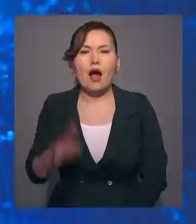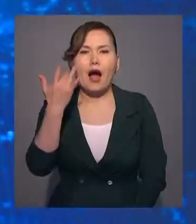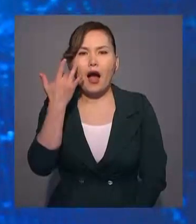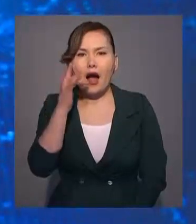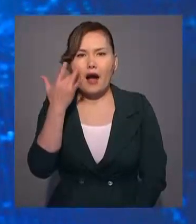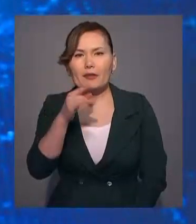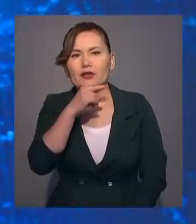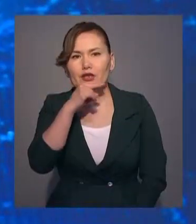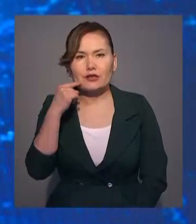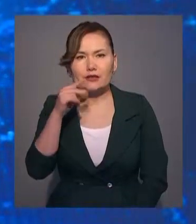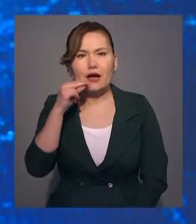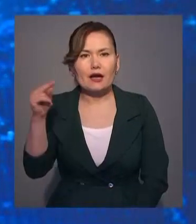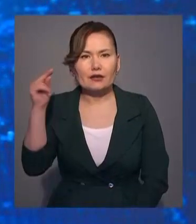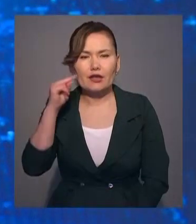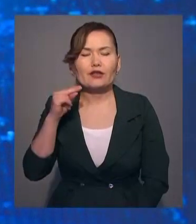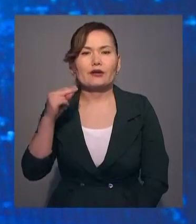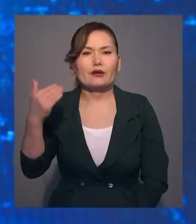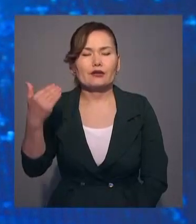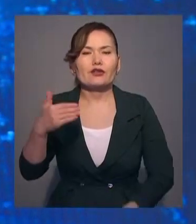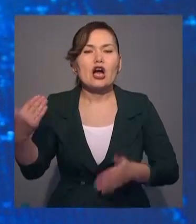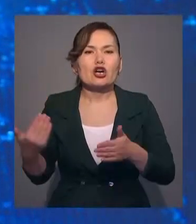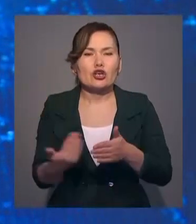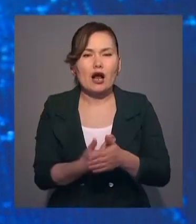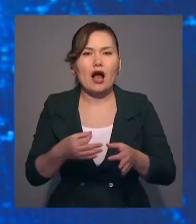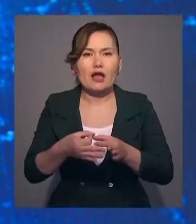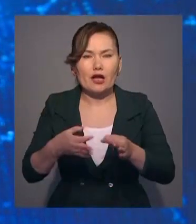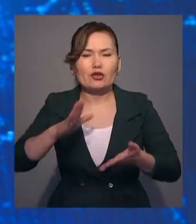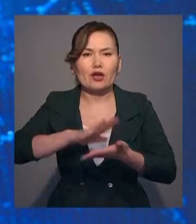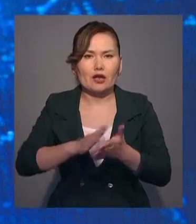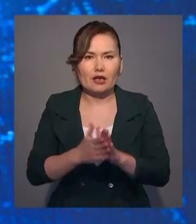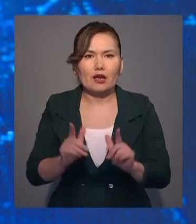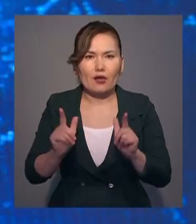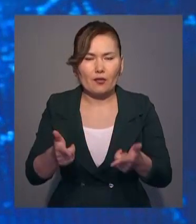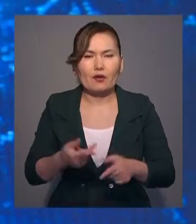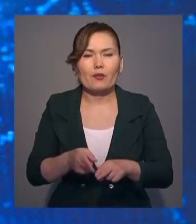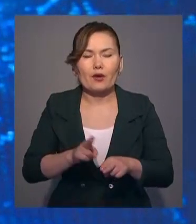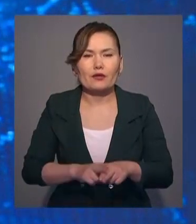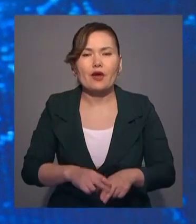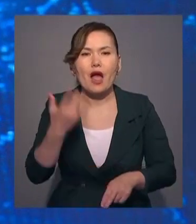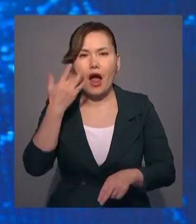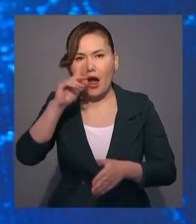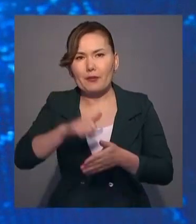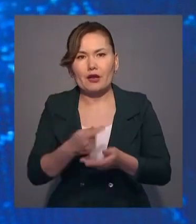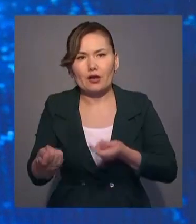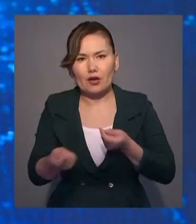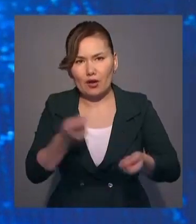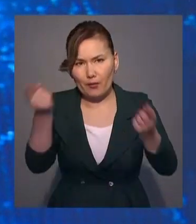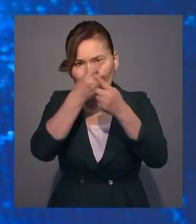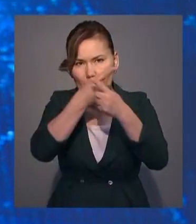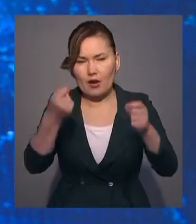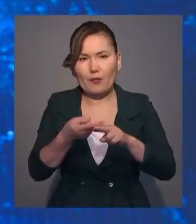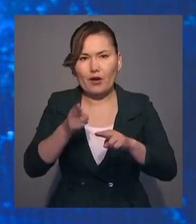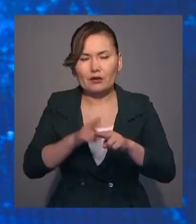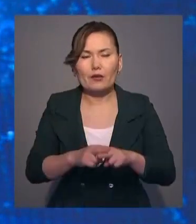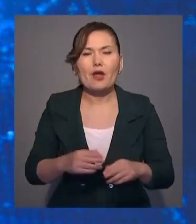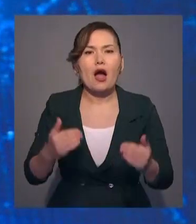АКШ, Ресей және Қытаймен жаңа ядролық келісімге келмек. Бұл туралы Дональд Трамп мәлімдеді. Десе де Құрама Штаттар мұндай қадамға тек